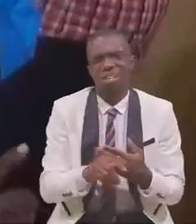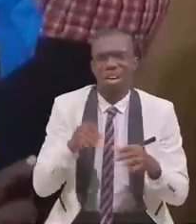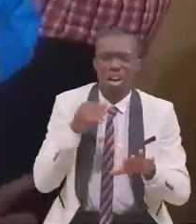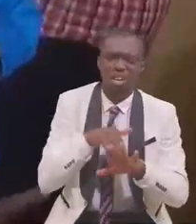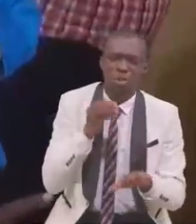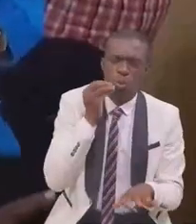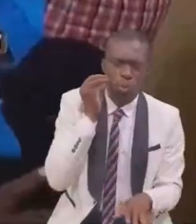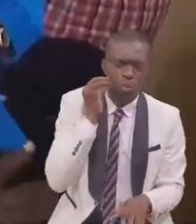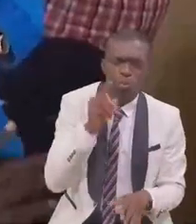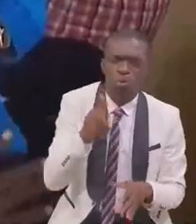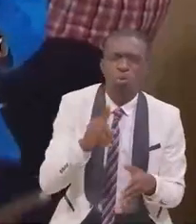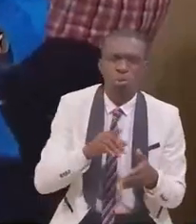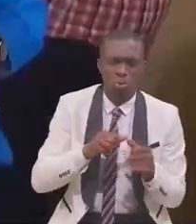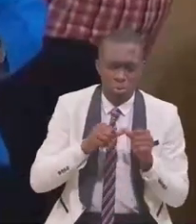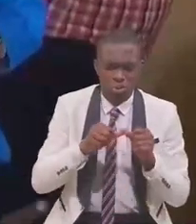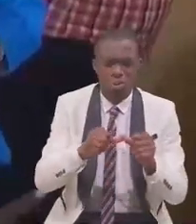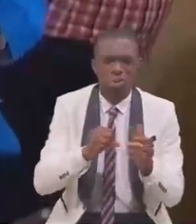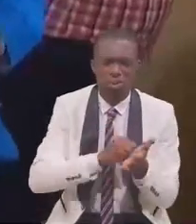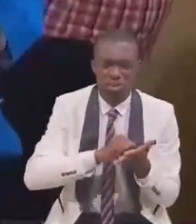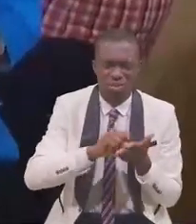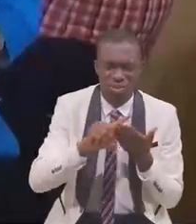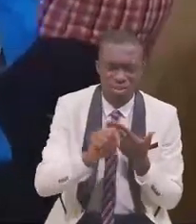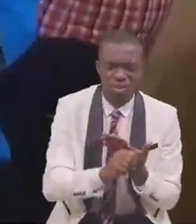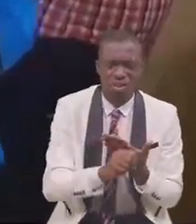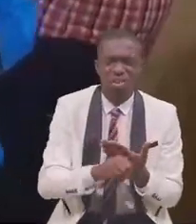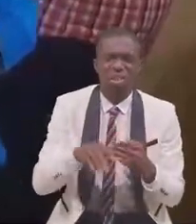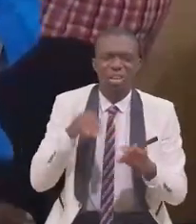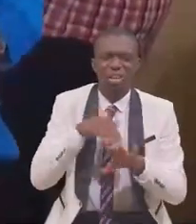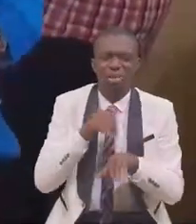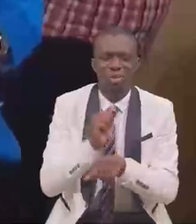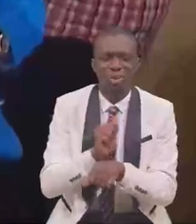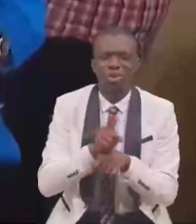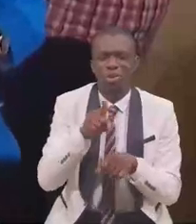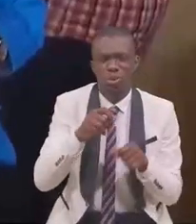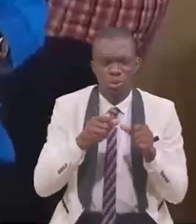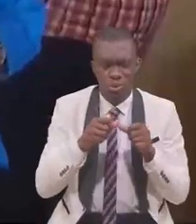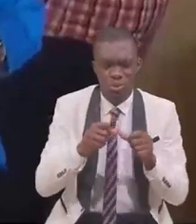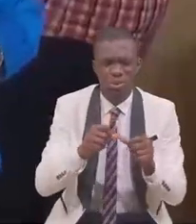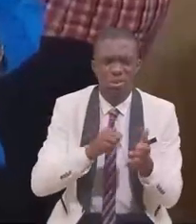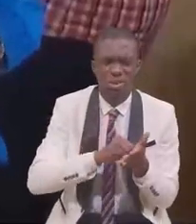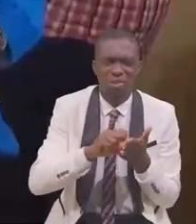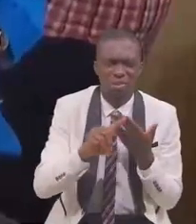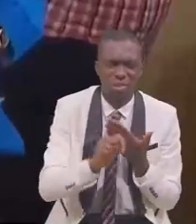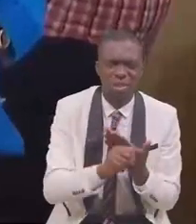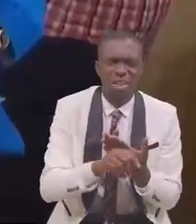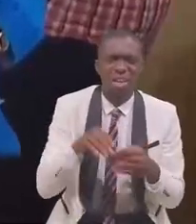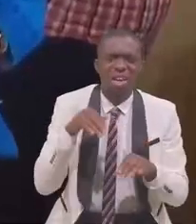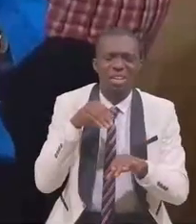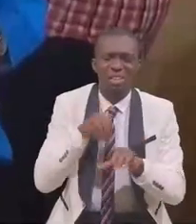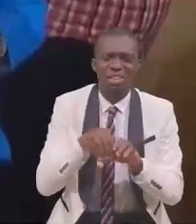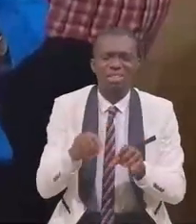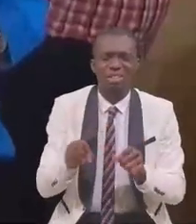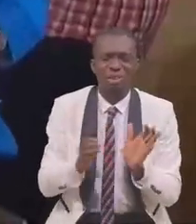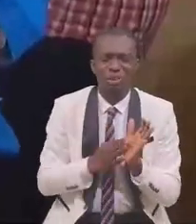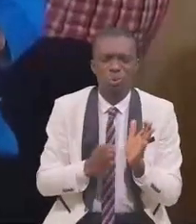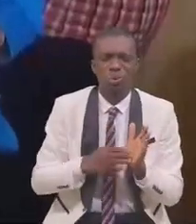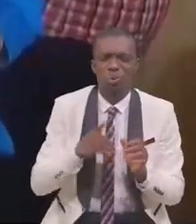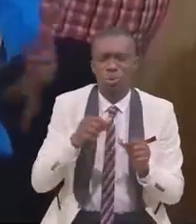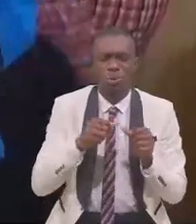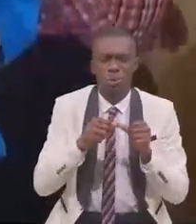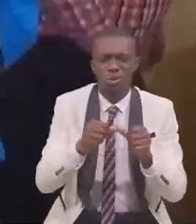soyez sanctifiés à l'école. Que vous ayez la sanctification dans la rue. Que vous soyez sanctifiés. La